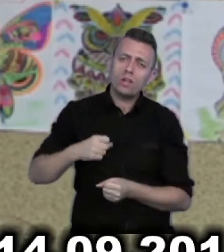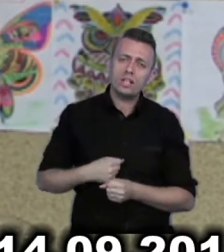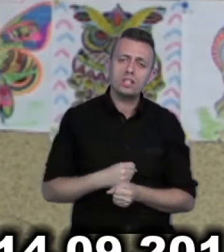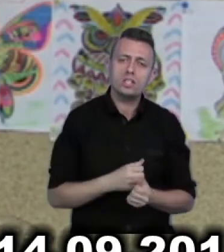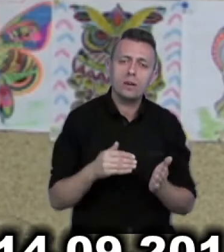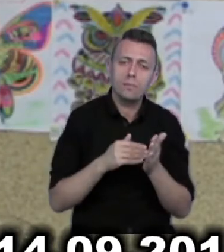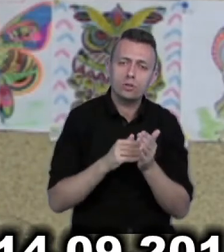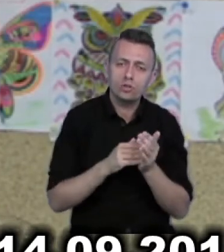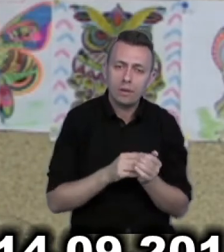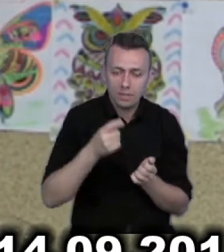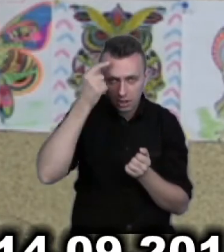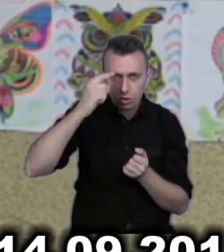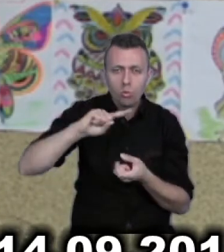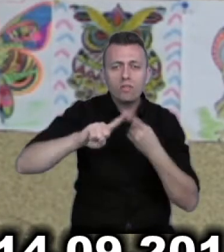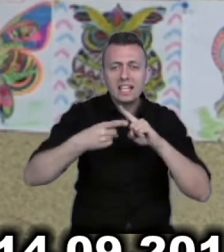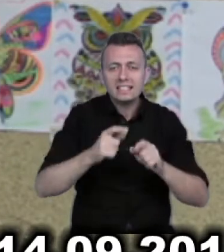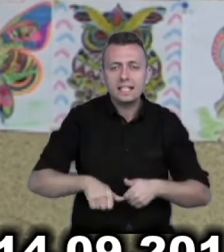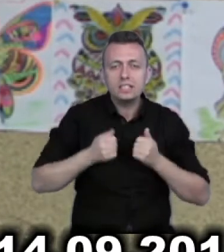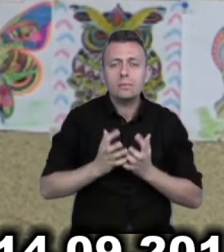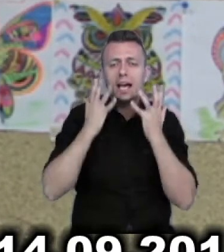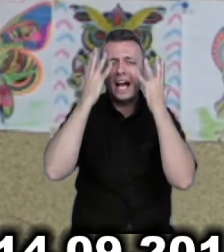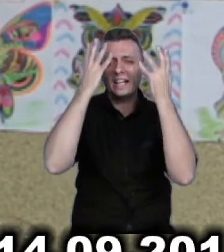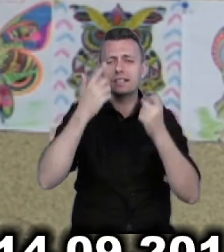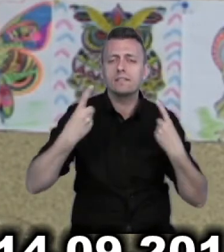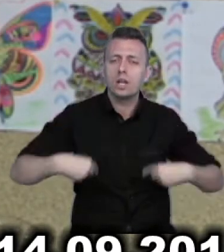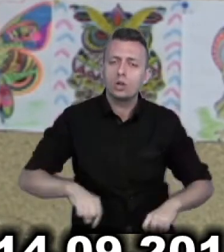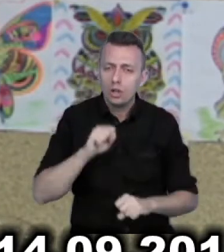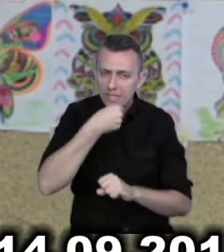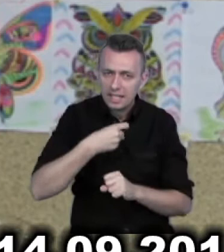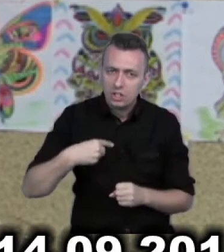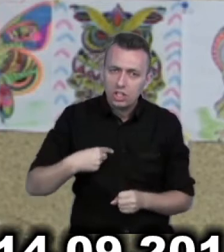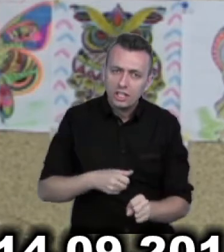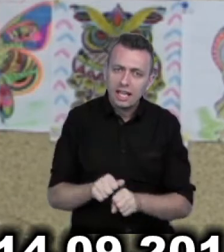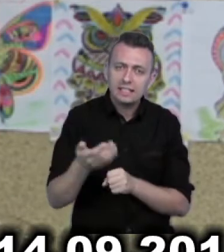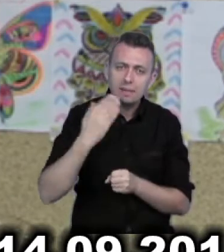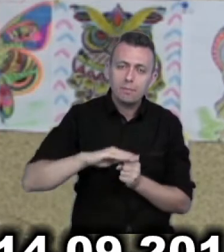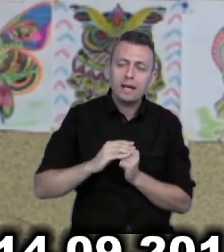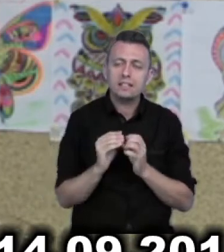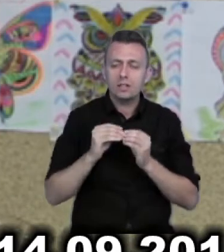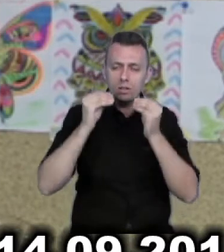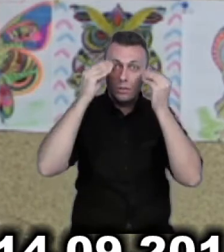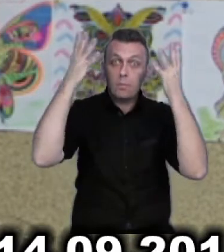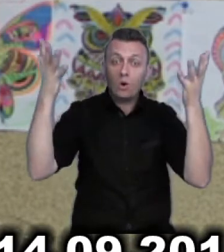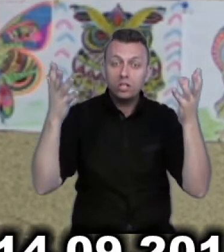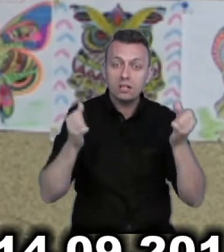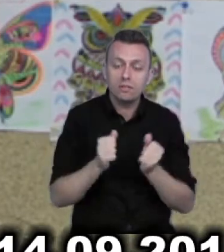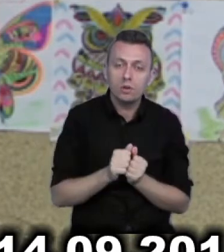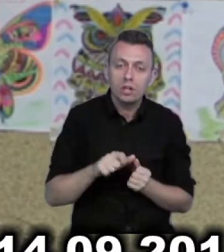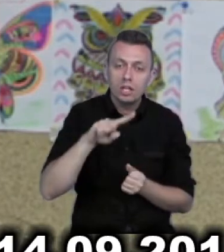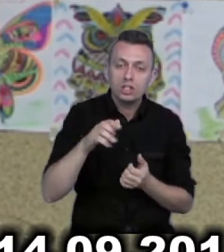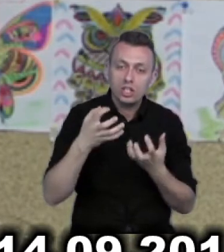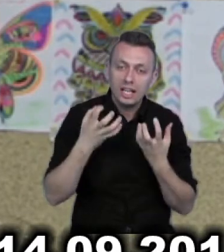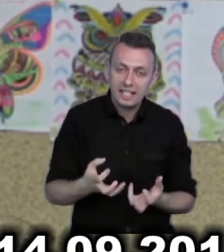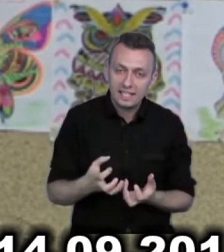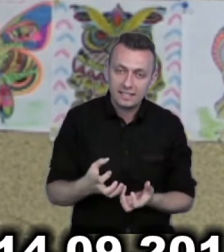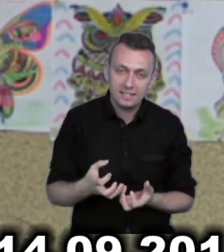o aktywność osób starszych. Ja po prostu jestem pełna podziwu dla tych osób, że chce im się